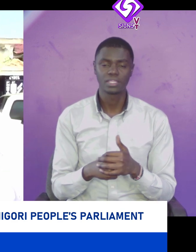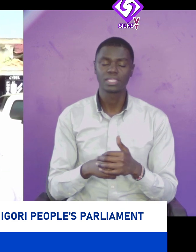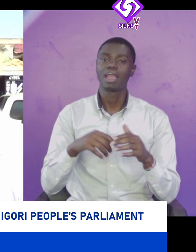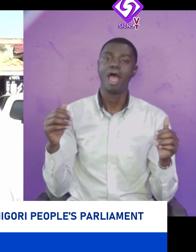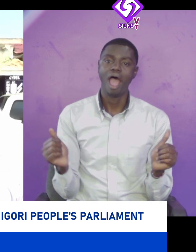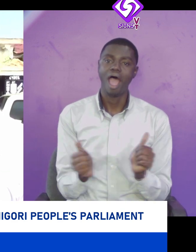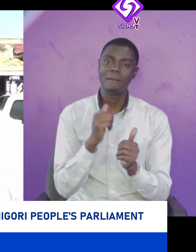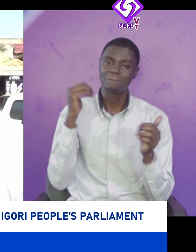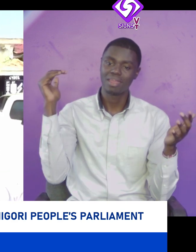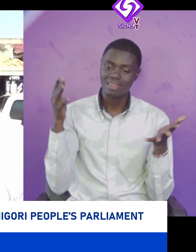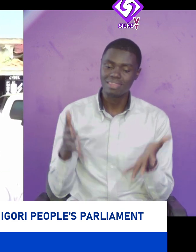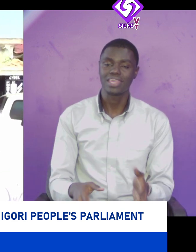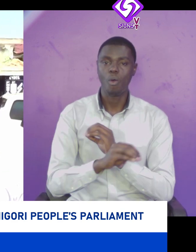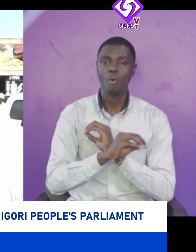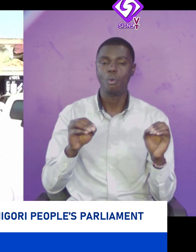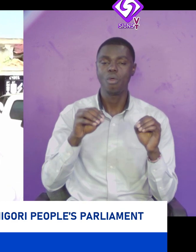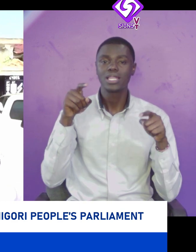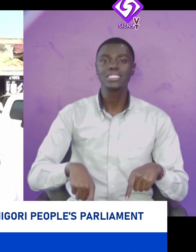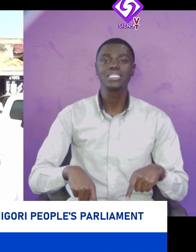kwa sababu hii ni mkutano ya kila mtu.